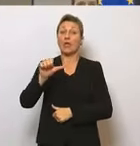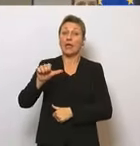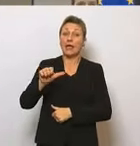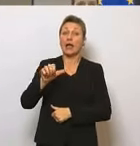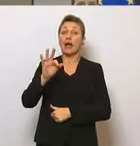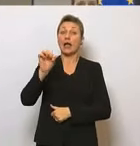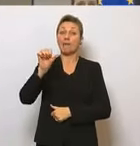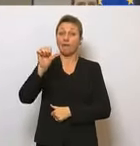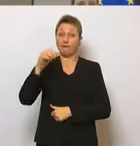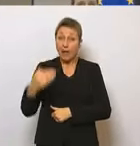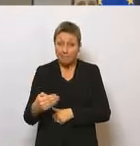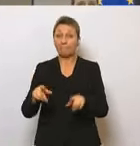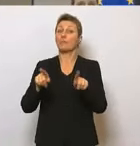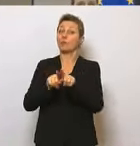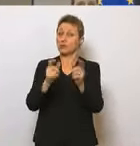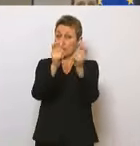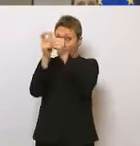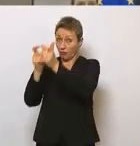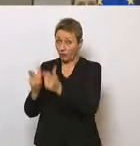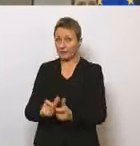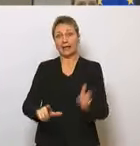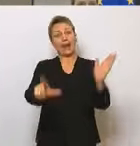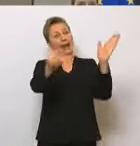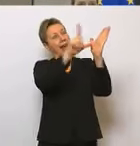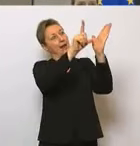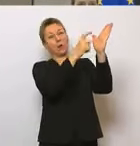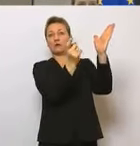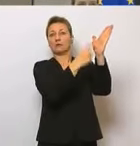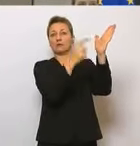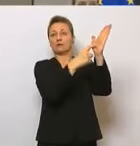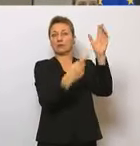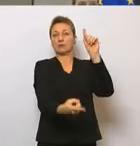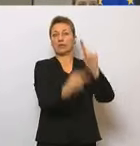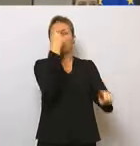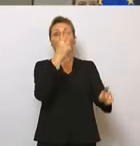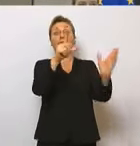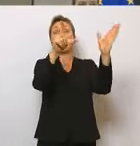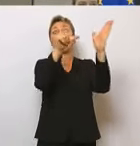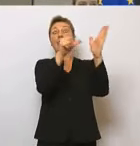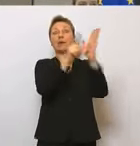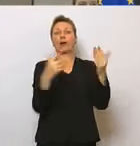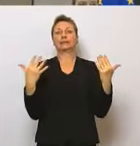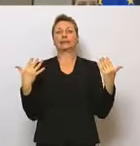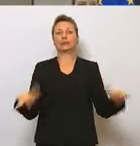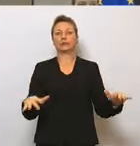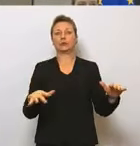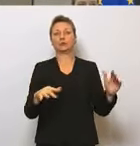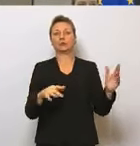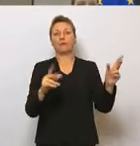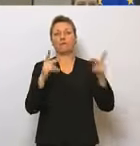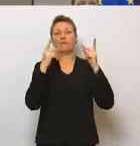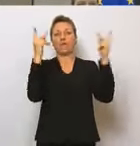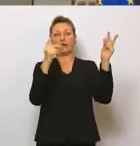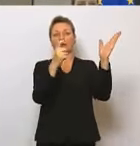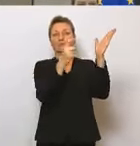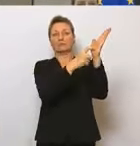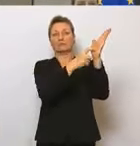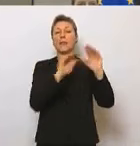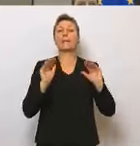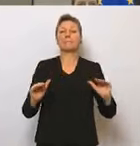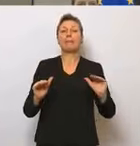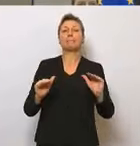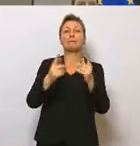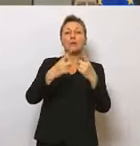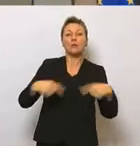et aux entreprises concernées, que c'est la loi qui compte, rien que la loi. Et même si on sait que la